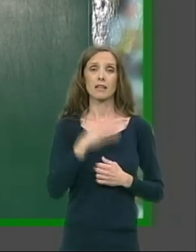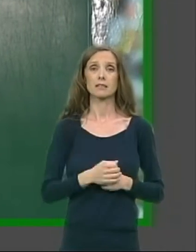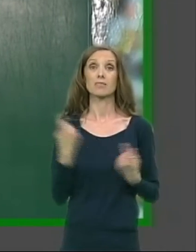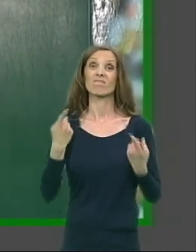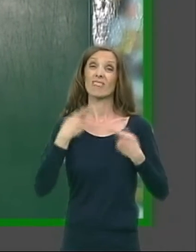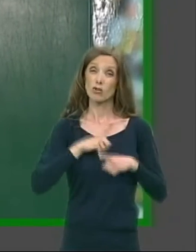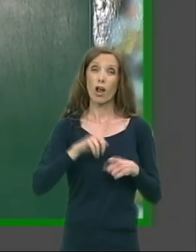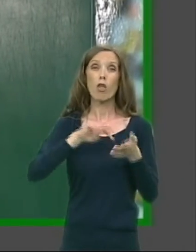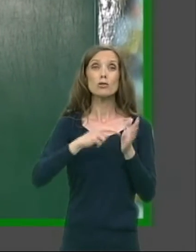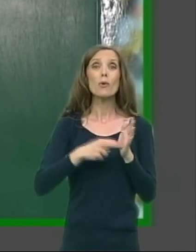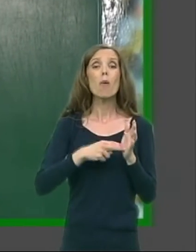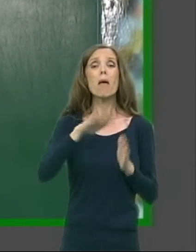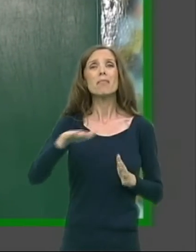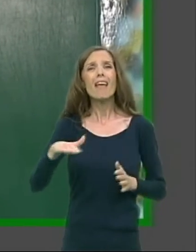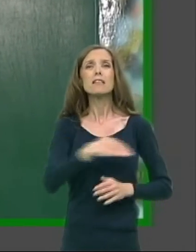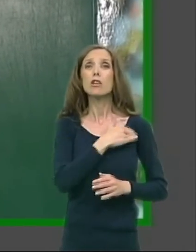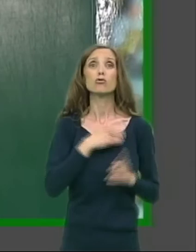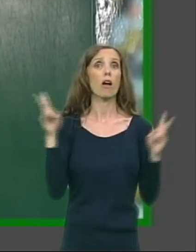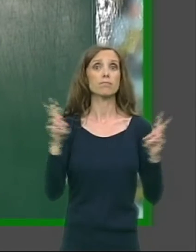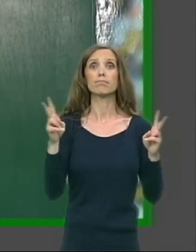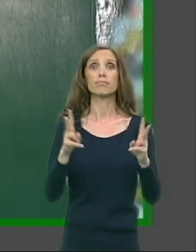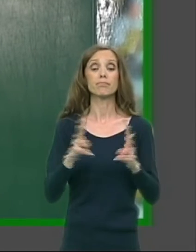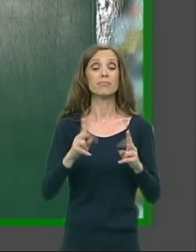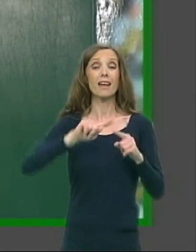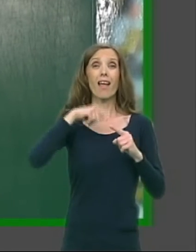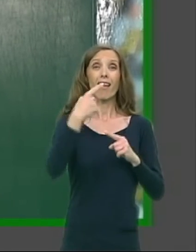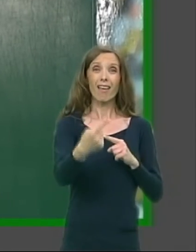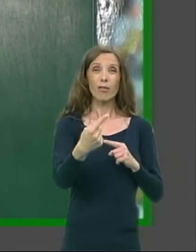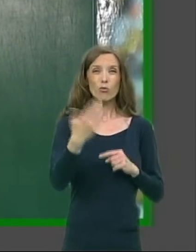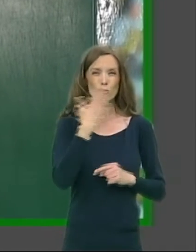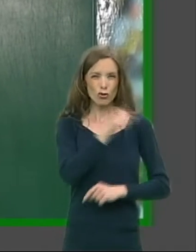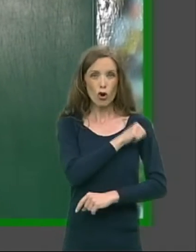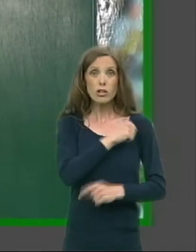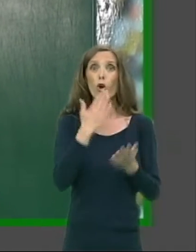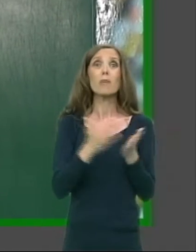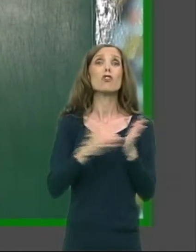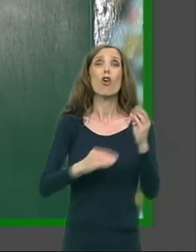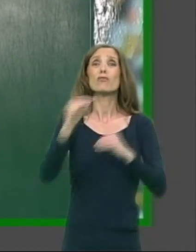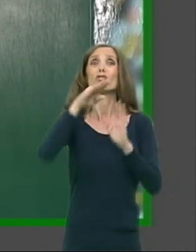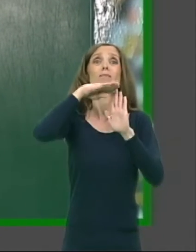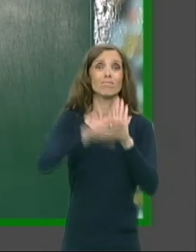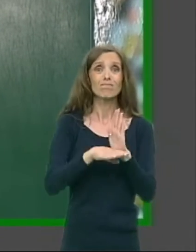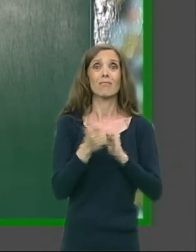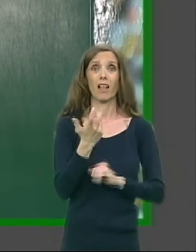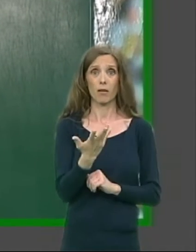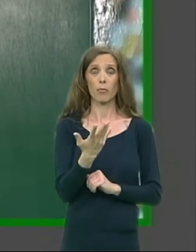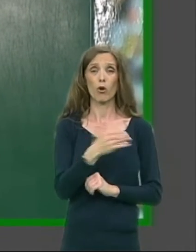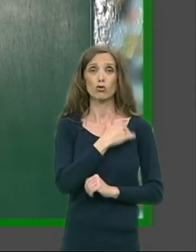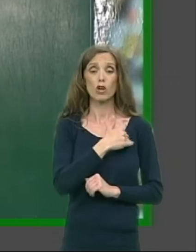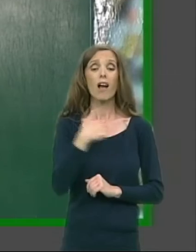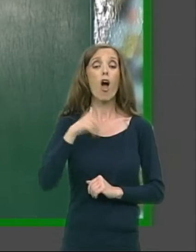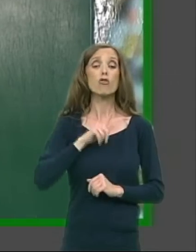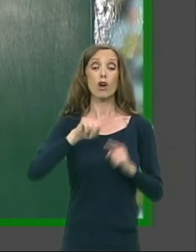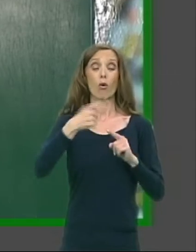Nažalost, imamo problem sa sve manjim brojem učenika. Od naredne školske godine taj broj će biti još manji. Očekujemo da će